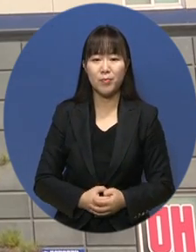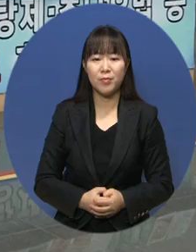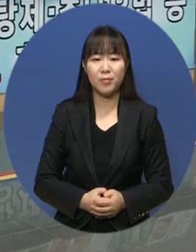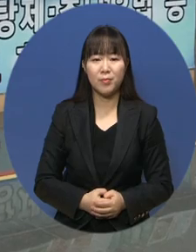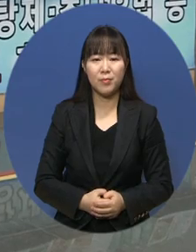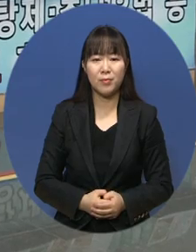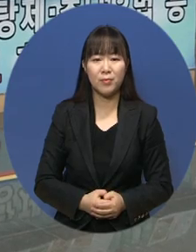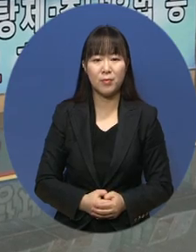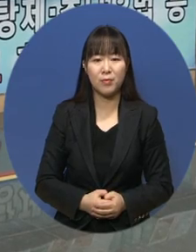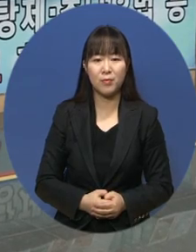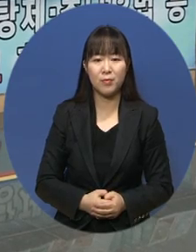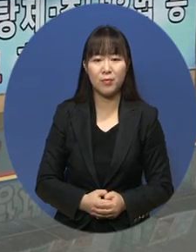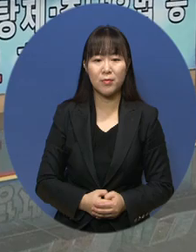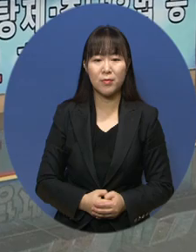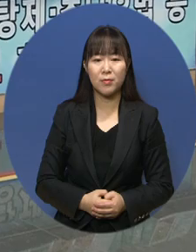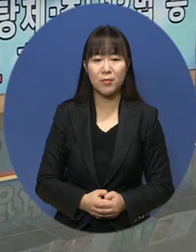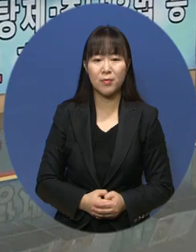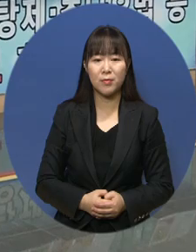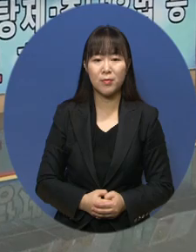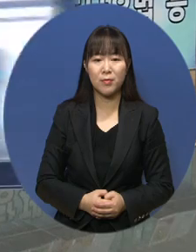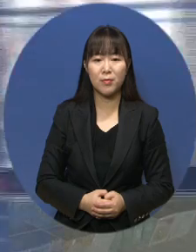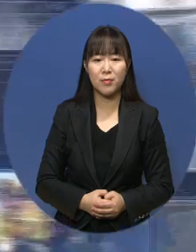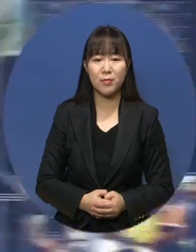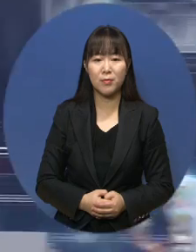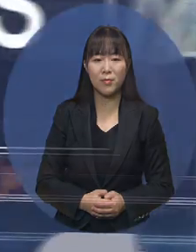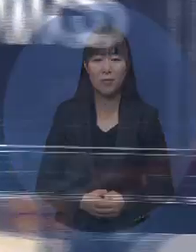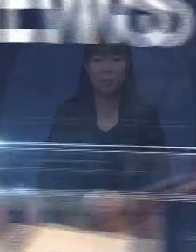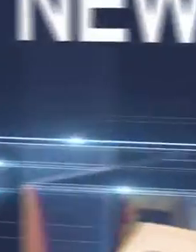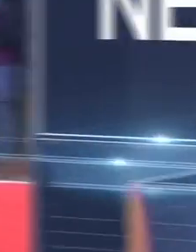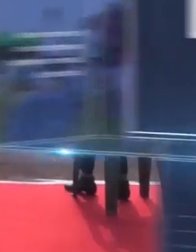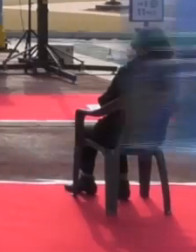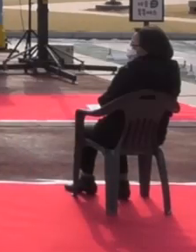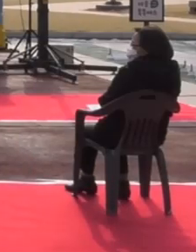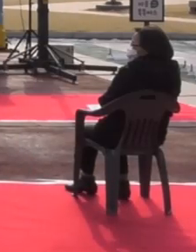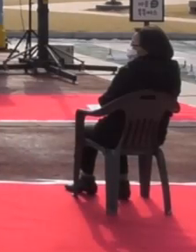복지TV 뉴스 이윤희입니다.